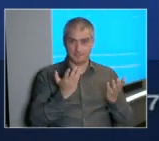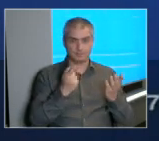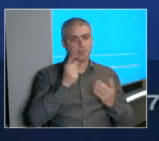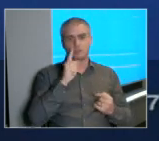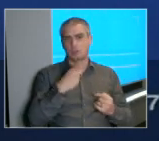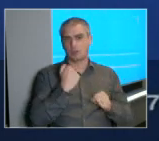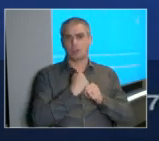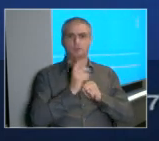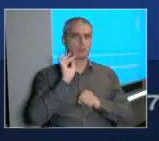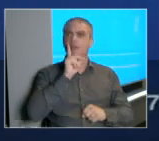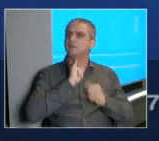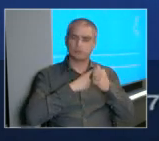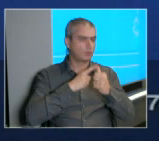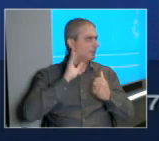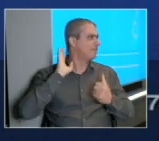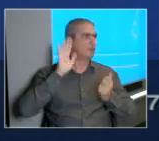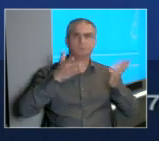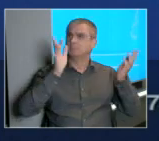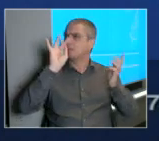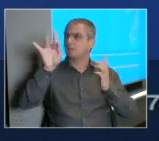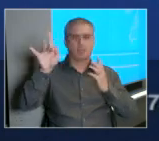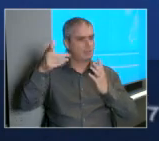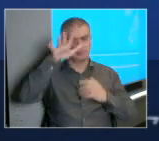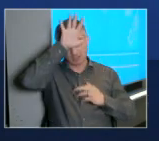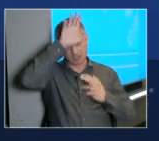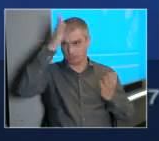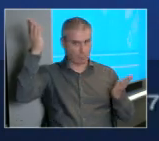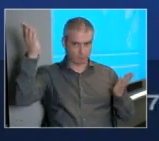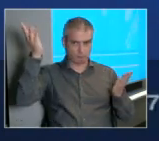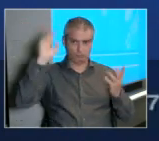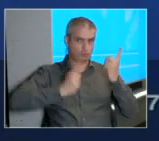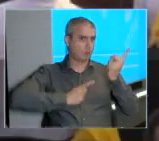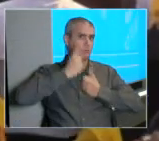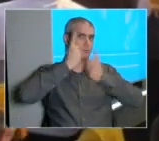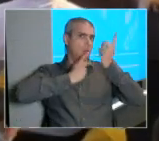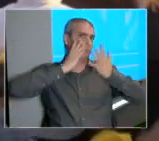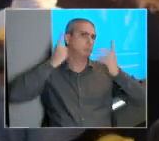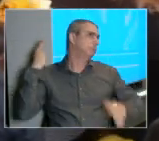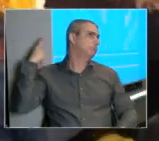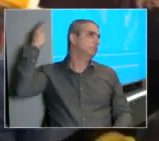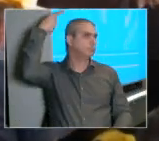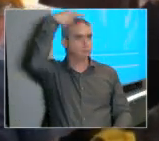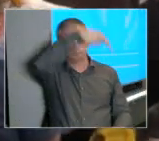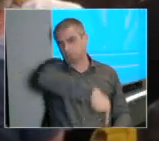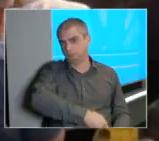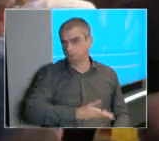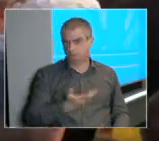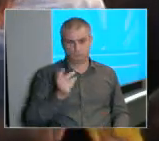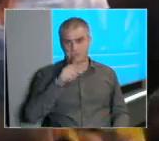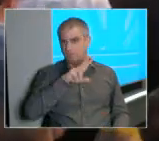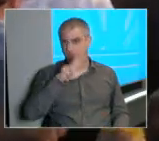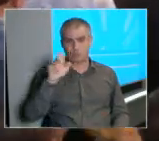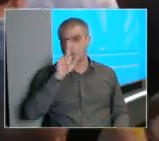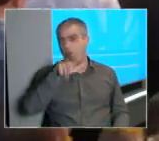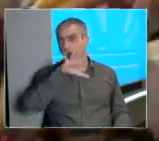אתה גם יכול לצאת נגד סוריה, ואתה יכול לצאת נגד, ונגד איראן, שיש לה טילים ארוכי טווח שמגיעים לטווחים של